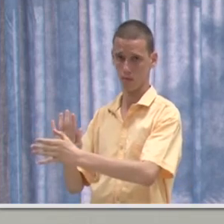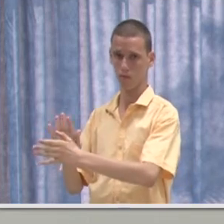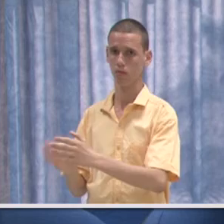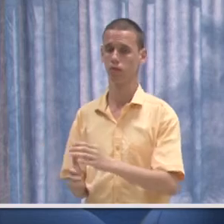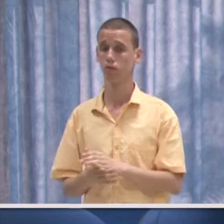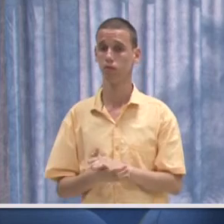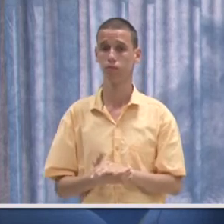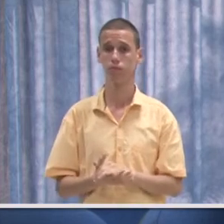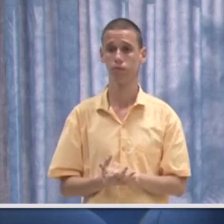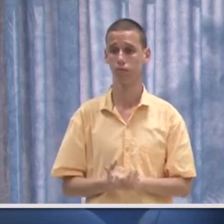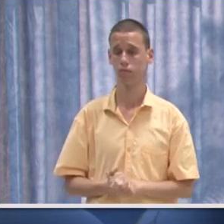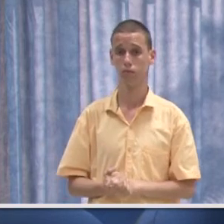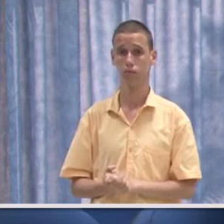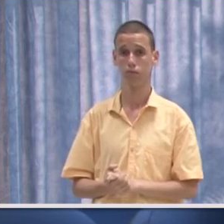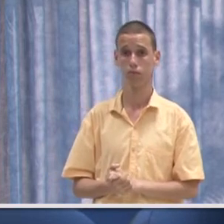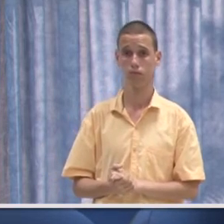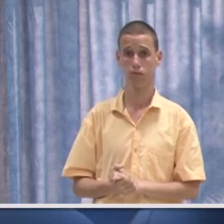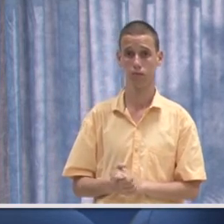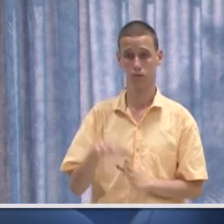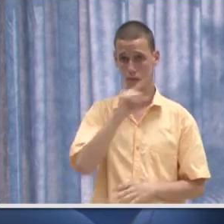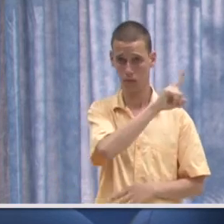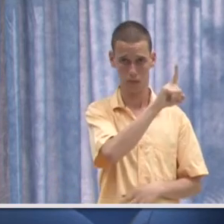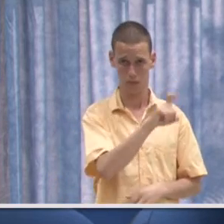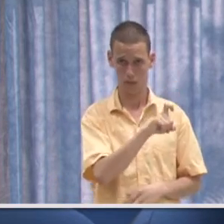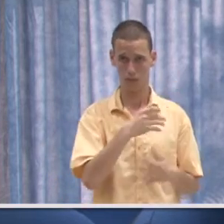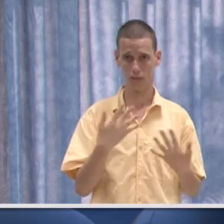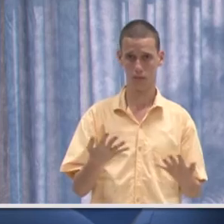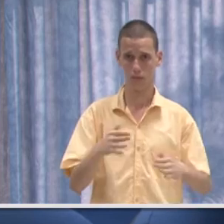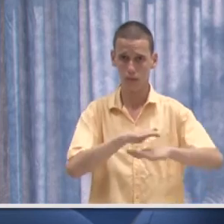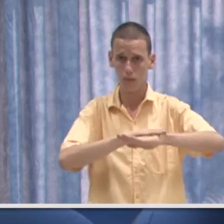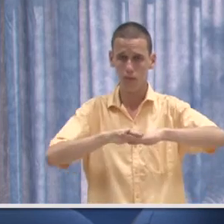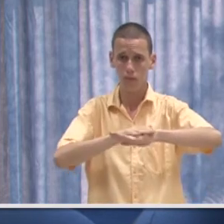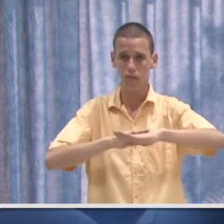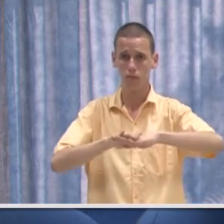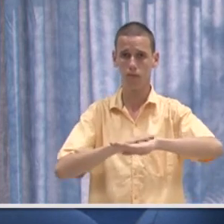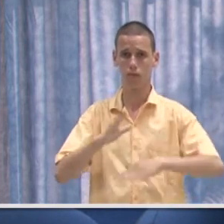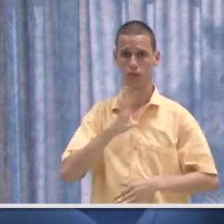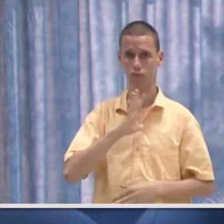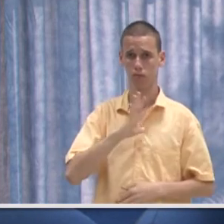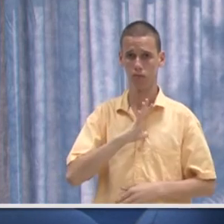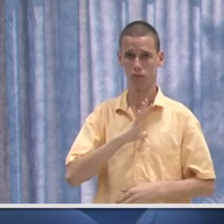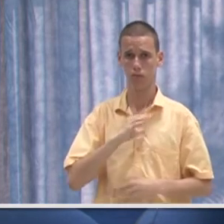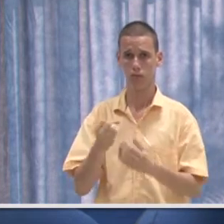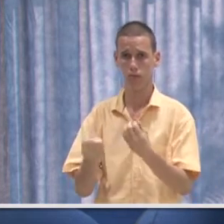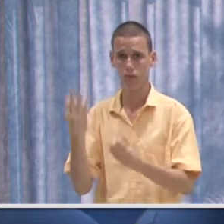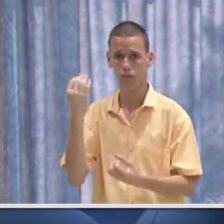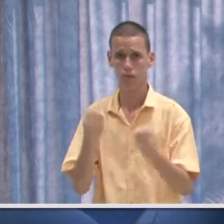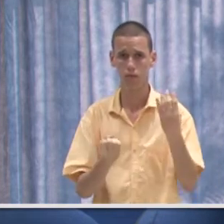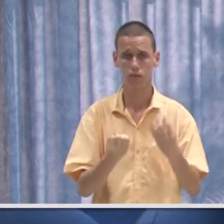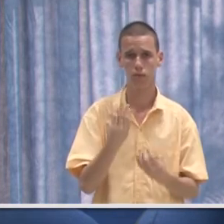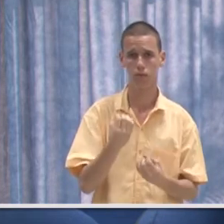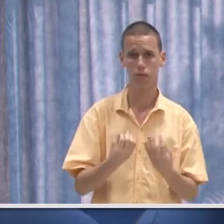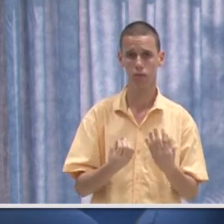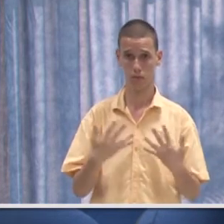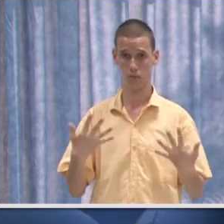région. Madagascar, il y a un sasiro qui est gouvernement qui peut promouvoir à la base plate médicinale. Un docteur plus bonheur, on